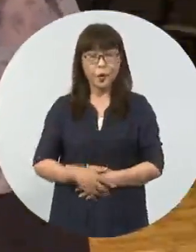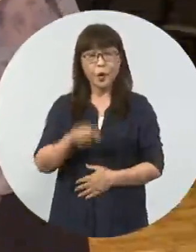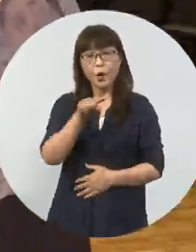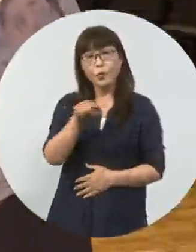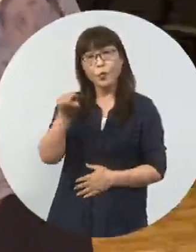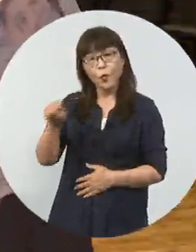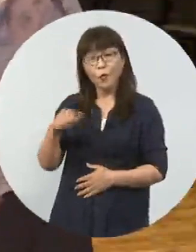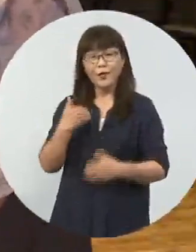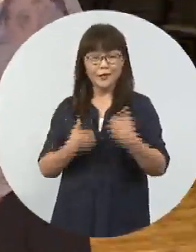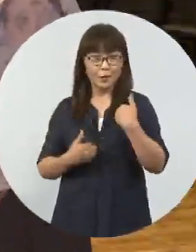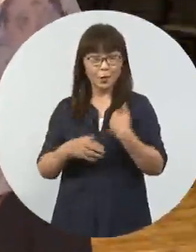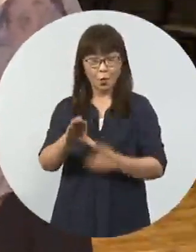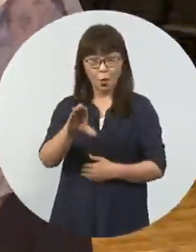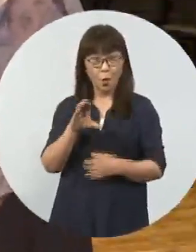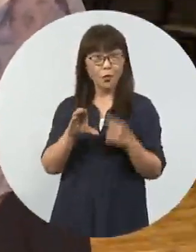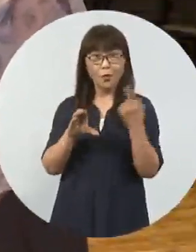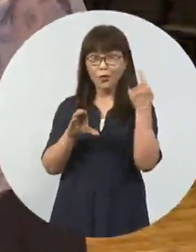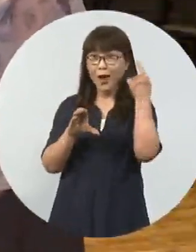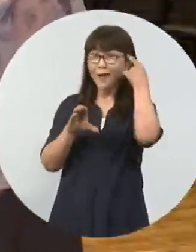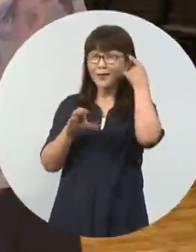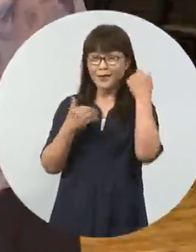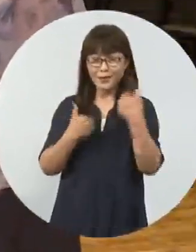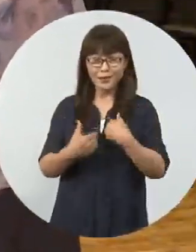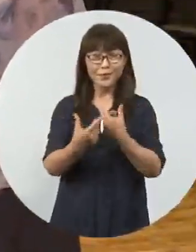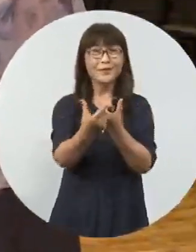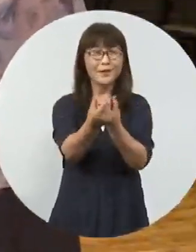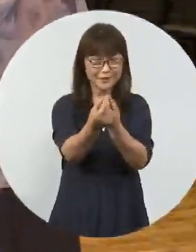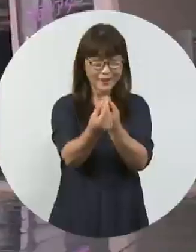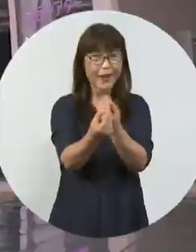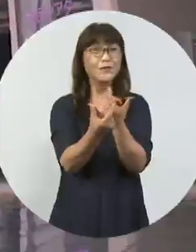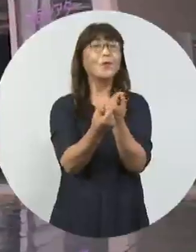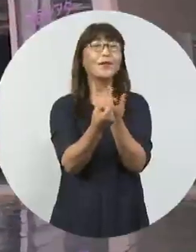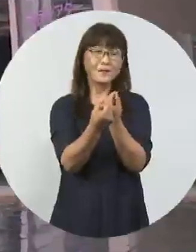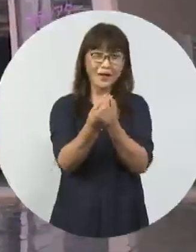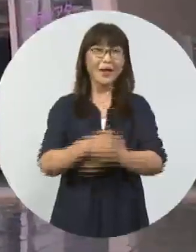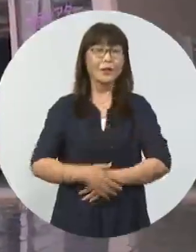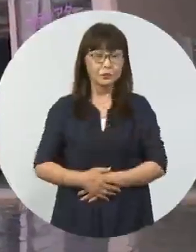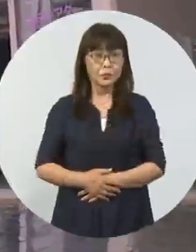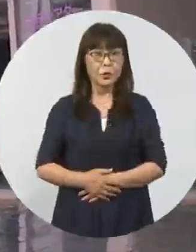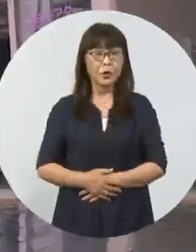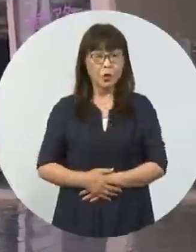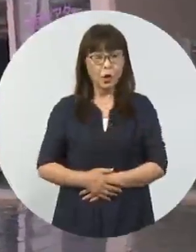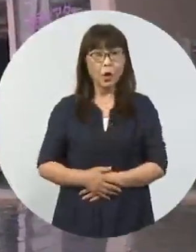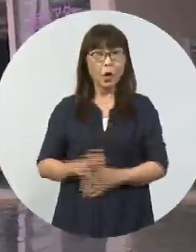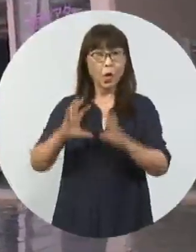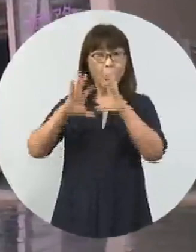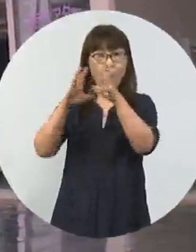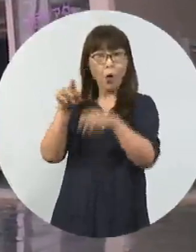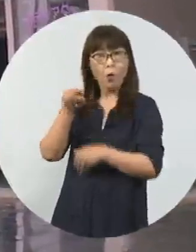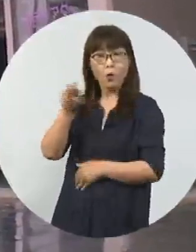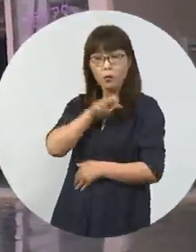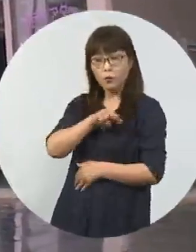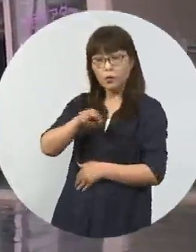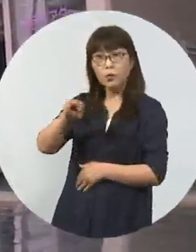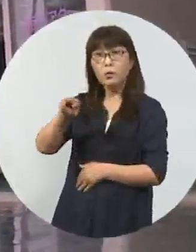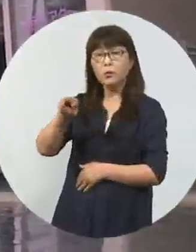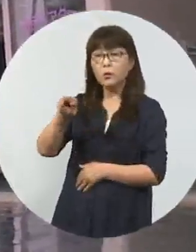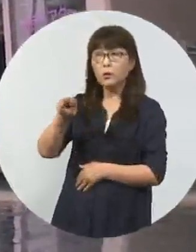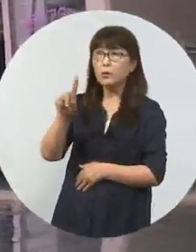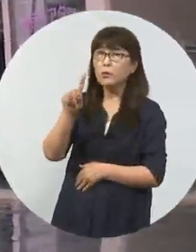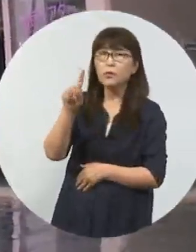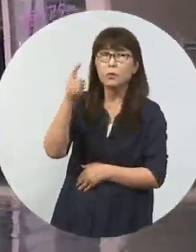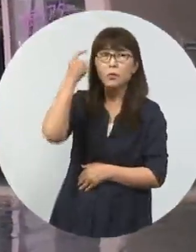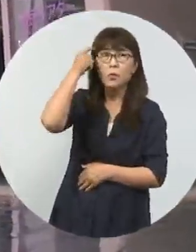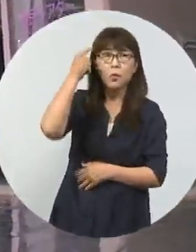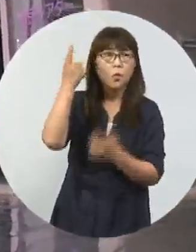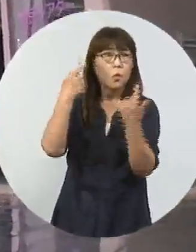しめるっていうのはお得感があってかなり楽しみですよね。 そうなんですよね、うん、子どもたちもあの前を通ったりしてね、あの丸い建物なんだろうっていうふうに